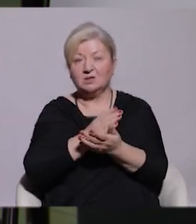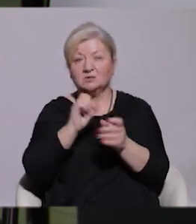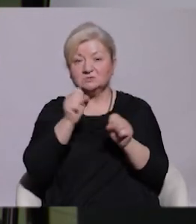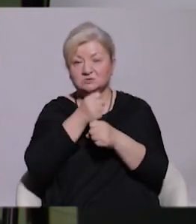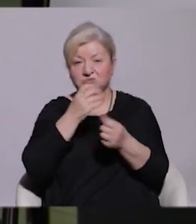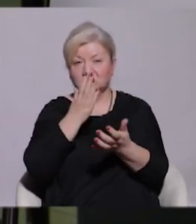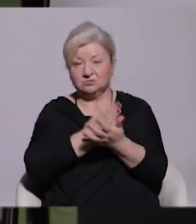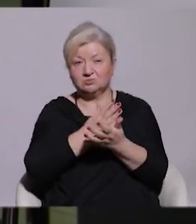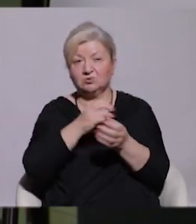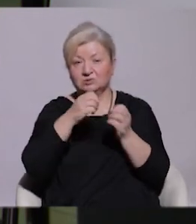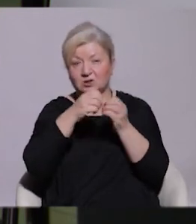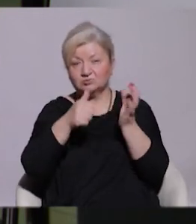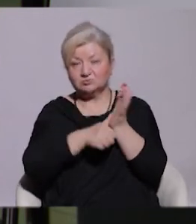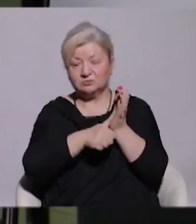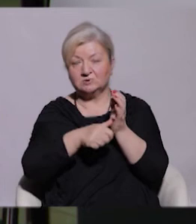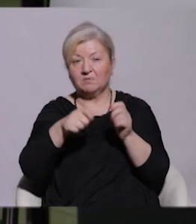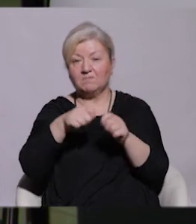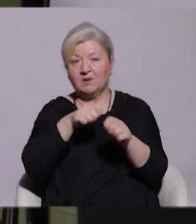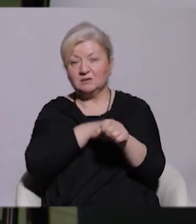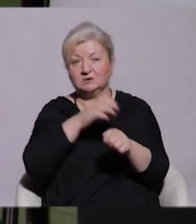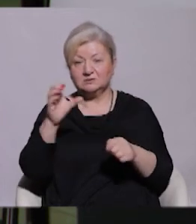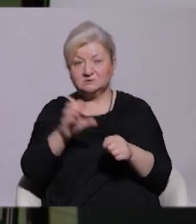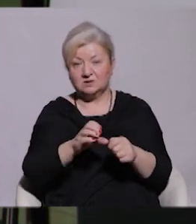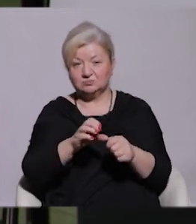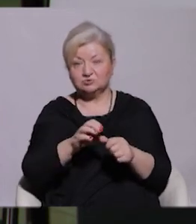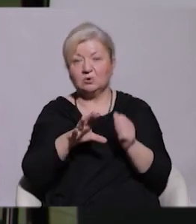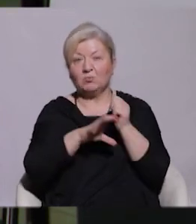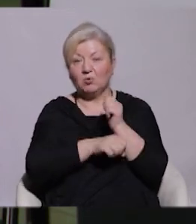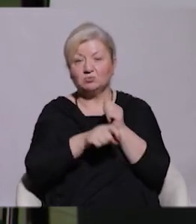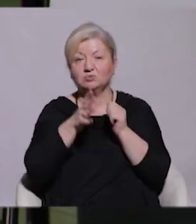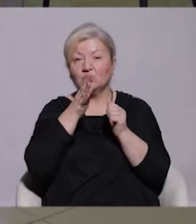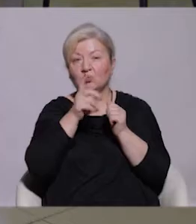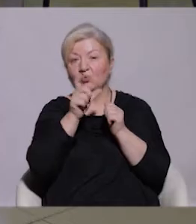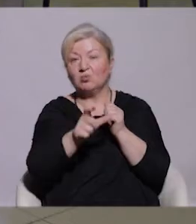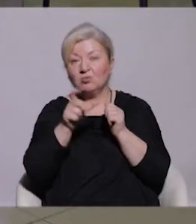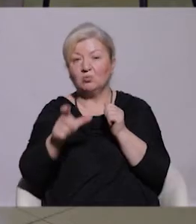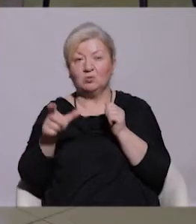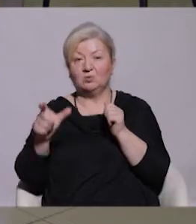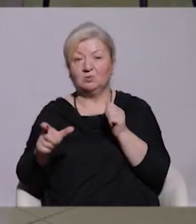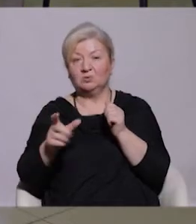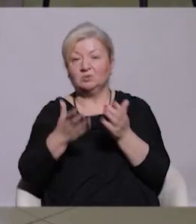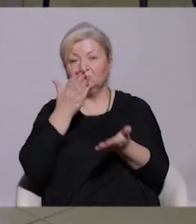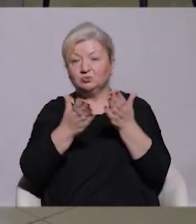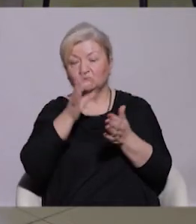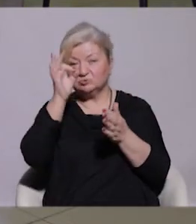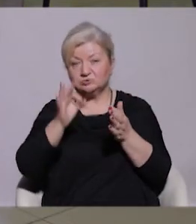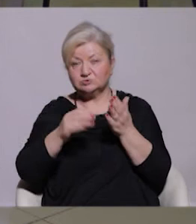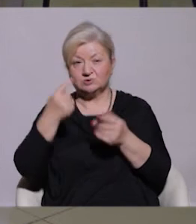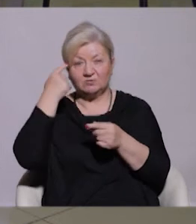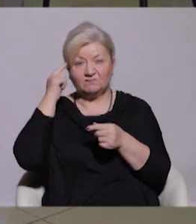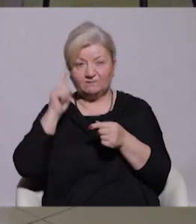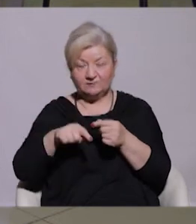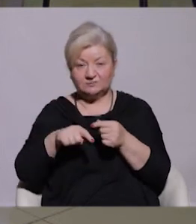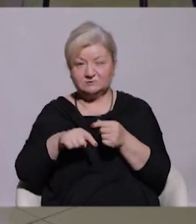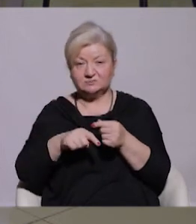ყოფილა 16 მეტრი წამში, ხო? 4 გამრავლებული 4-ზე. და ბოლოს პერიოდი. თუ სიხშირე ვიცით